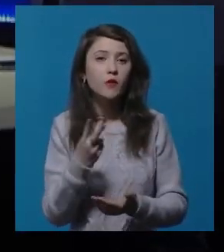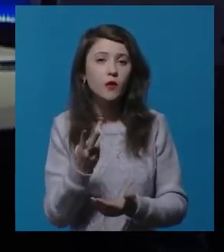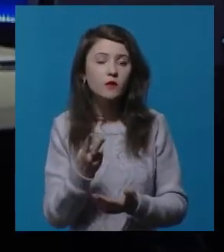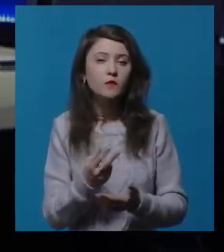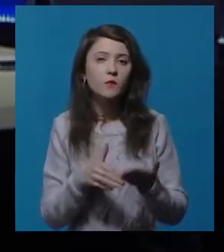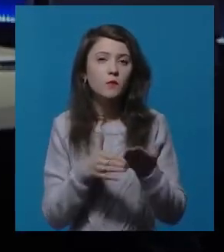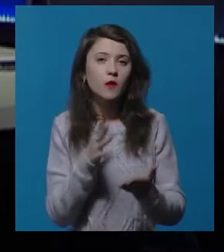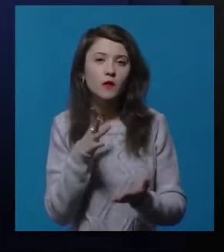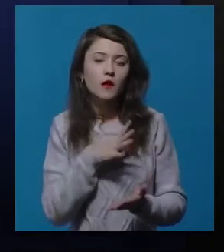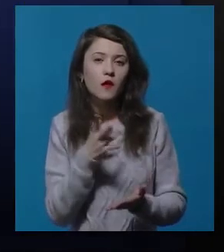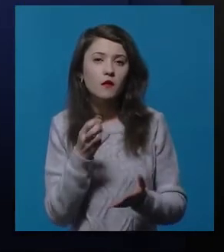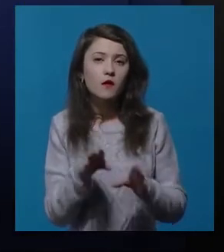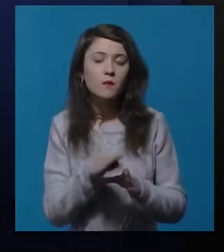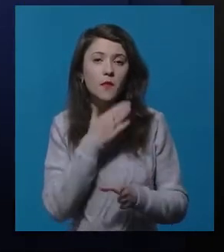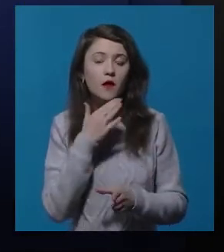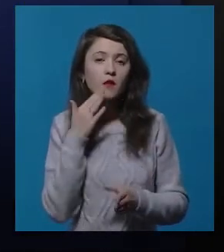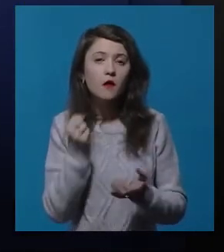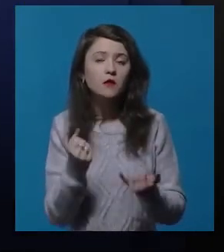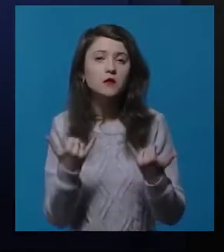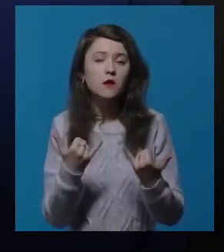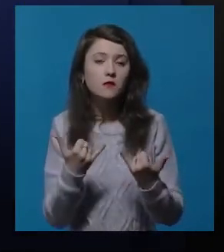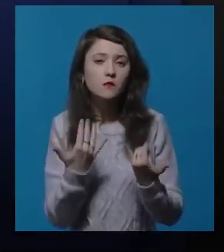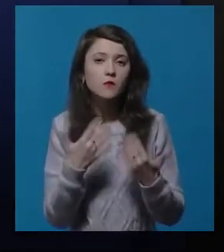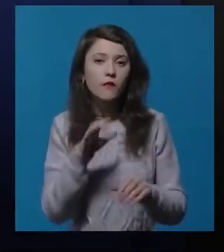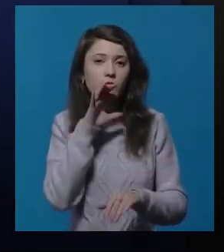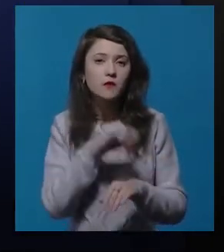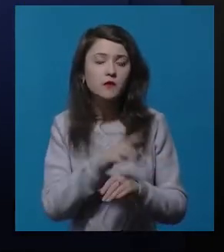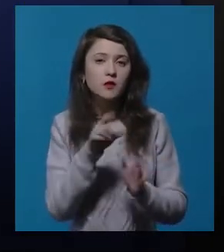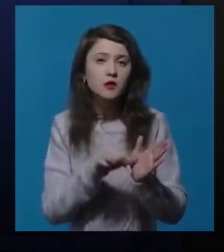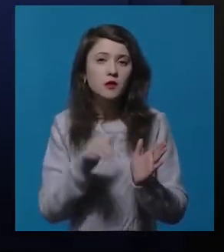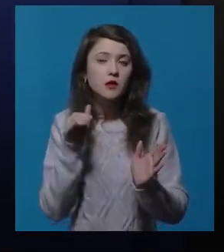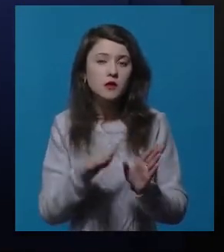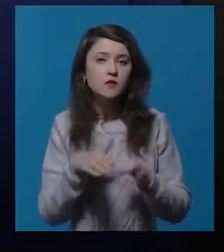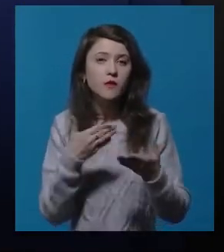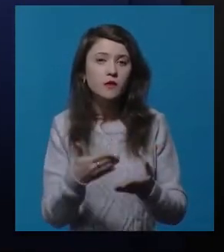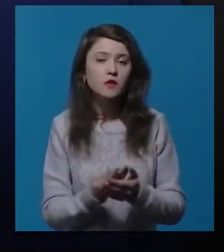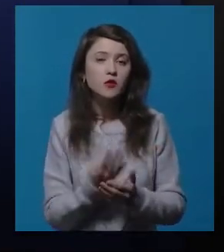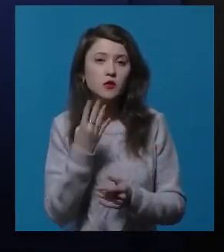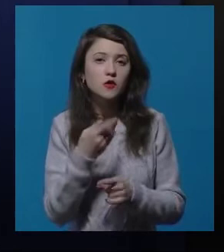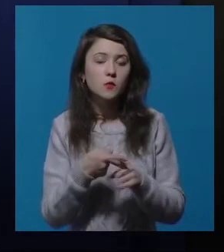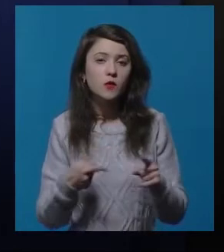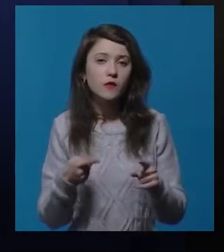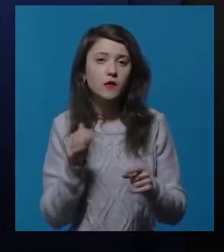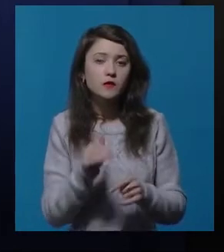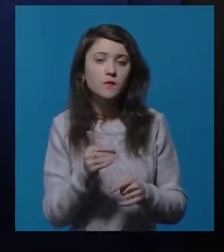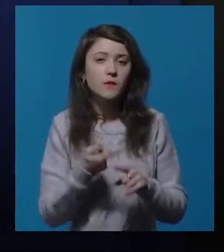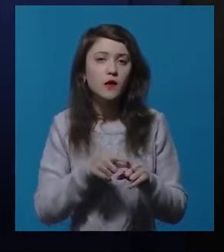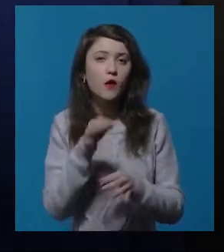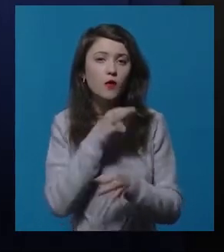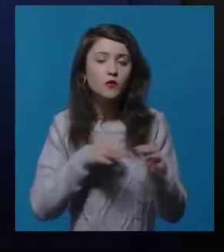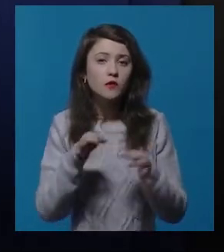не так багато. Тепер ми фіксуємо от, із 6 тисяч звернень, 4,5, можна сказати, це консультації,